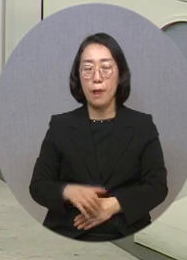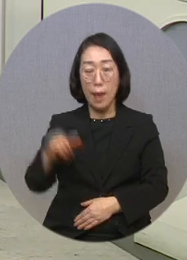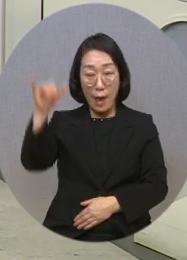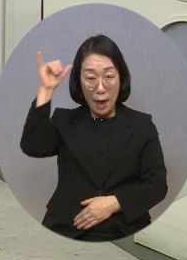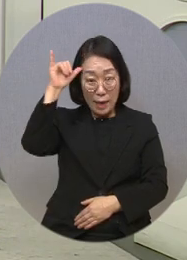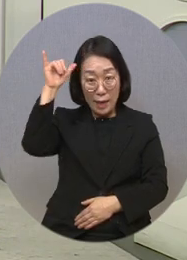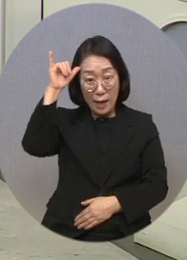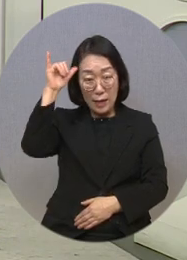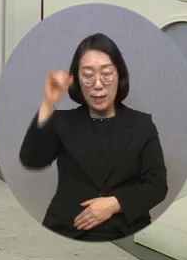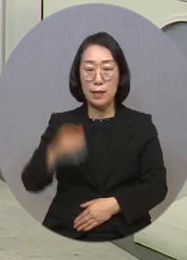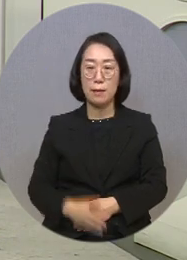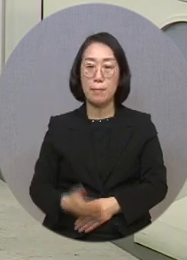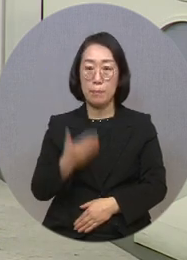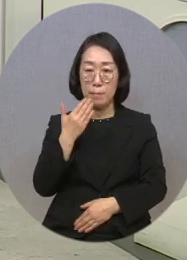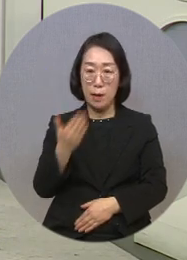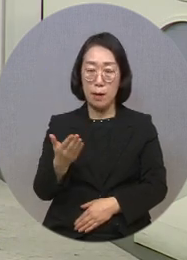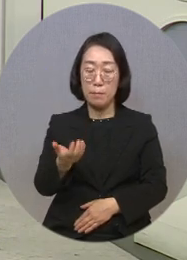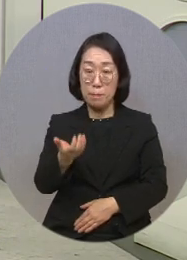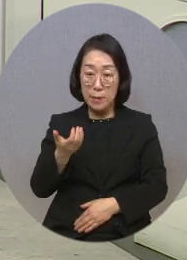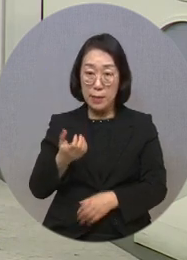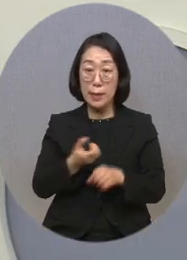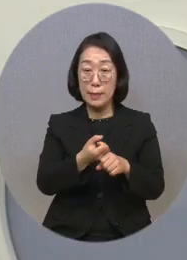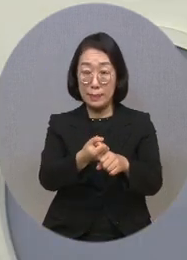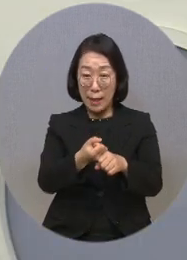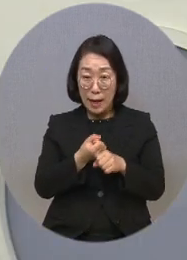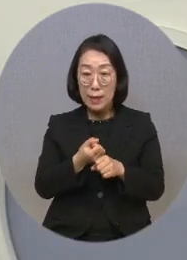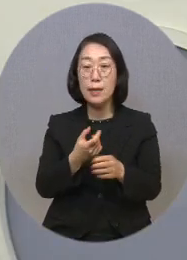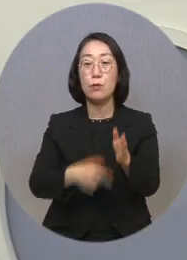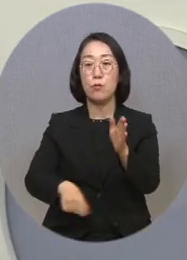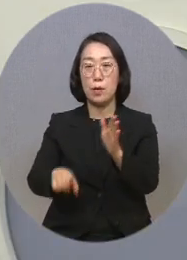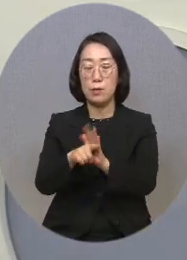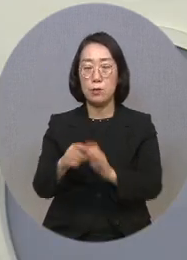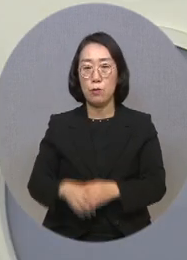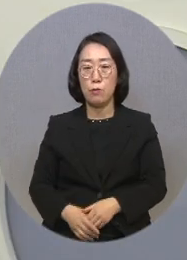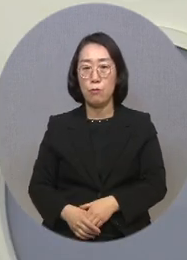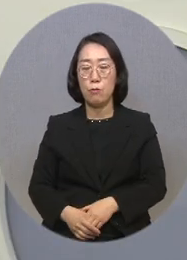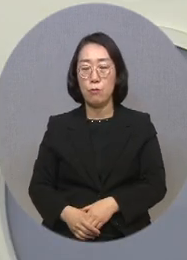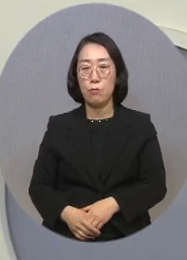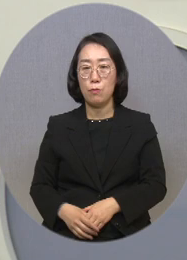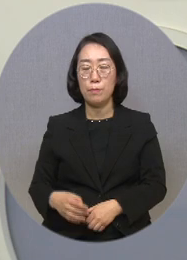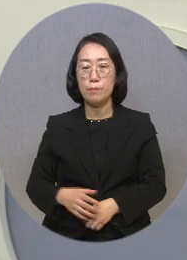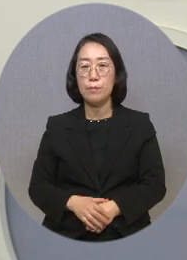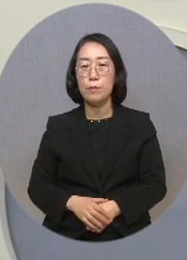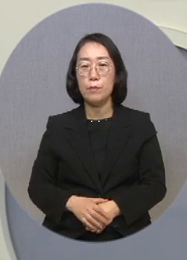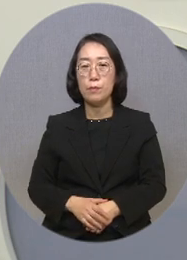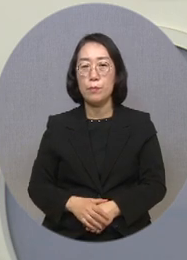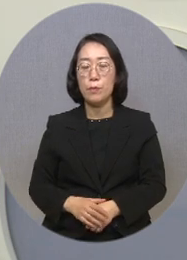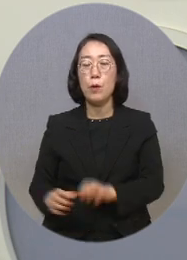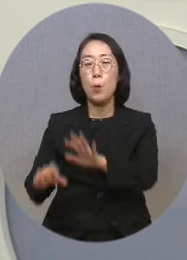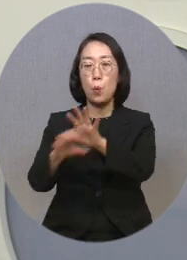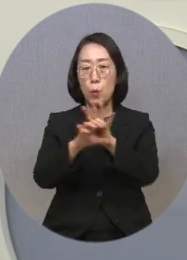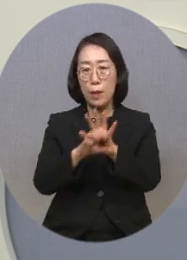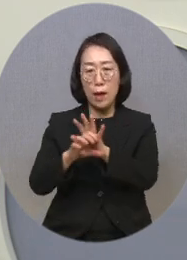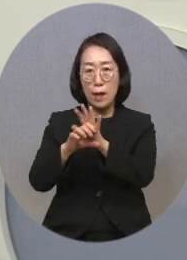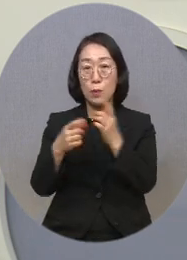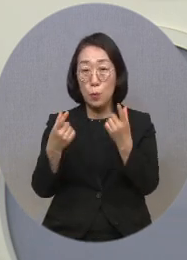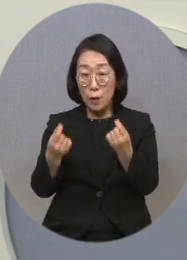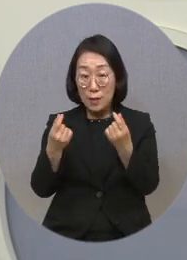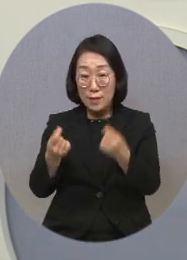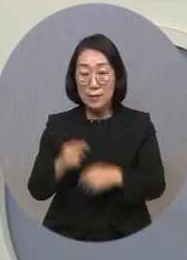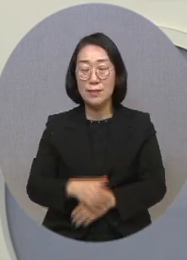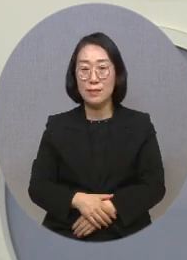그러한 시대를 지금 앞당기기 위해서 또 자연이 당겨지기 위해서 지금 이런 코로나 같은